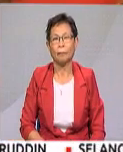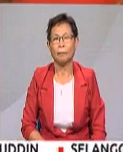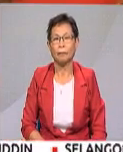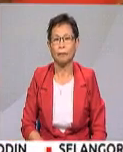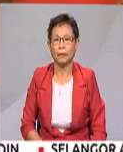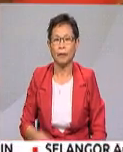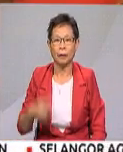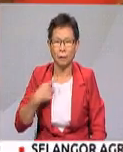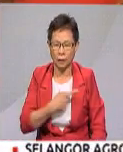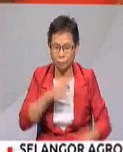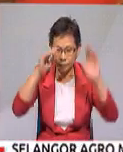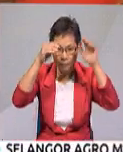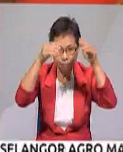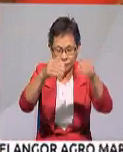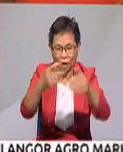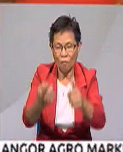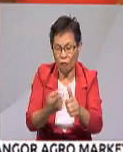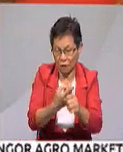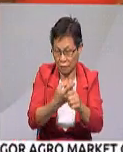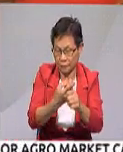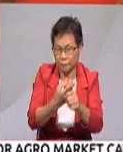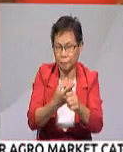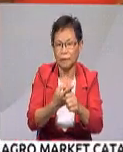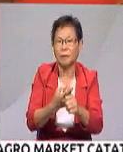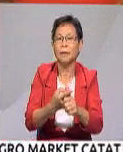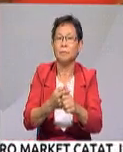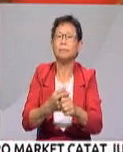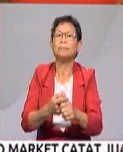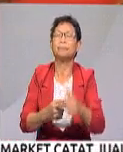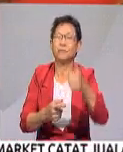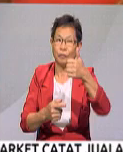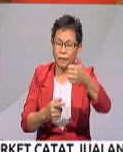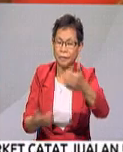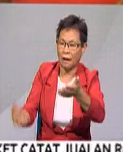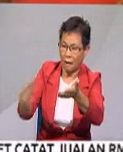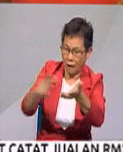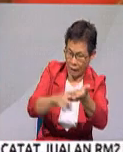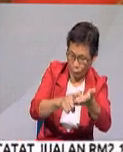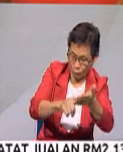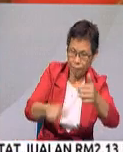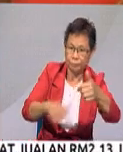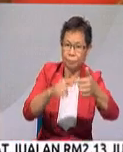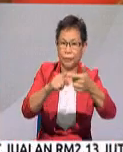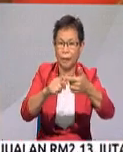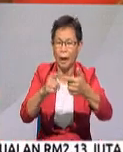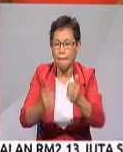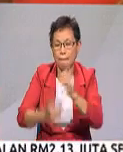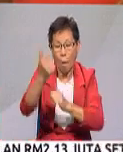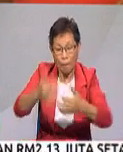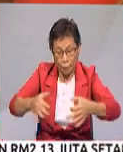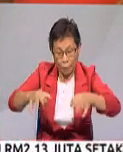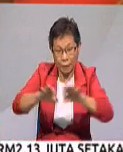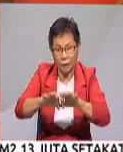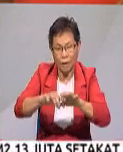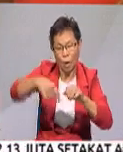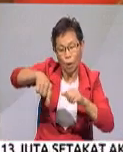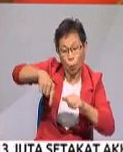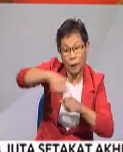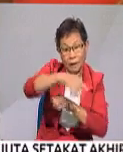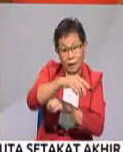Kena perhatikan dahulu, pertamanya dari sudut laporan, ya, dan juga yang lebih penting adalah bahagian kualiti